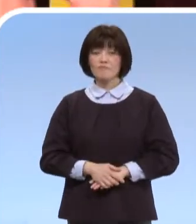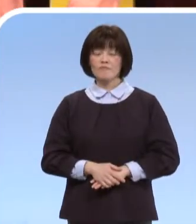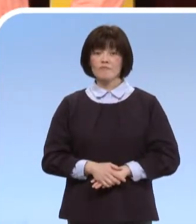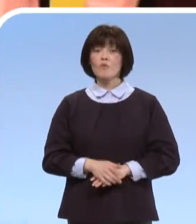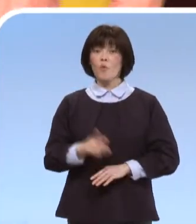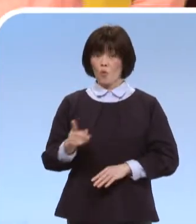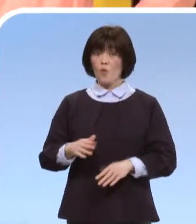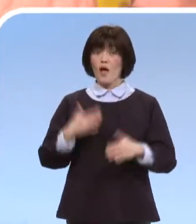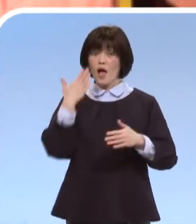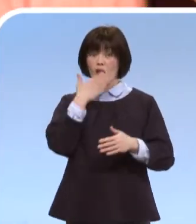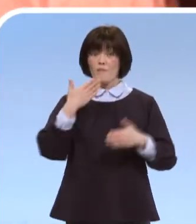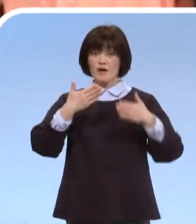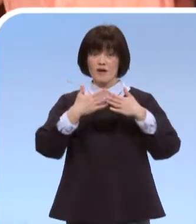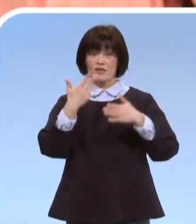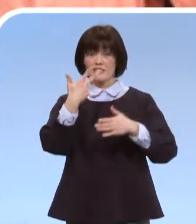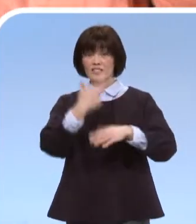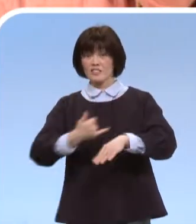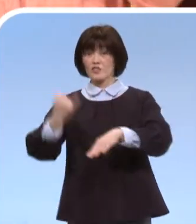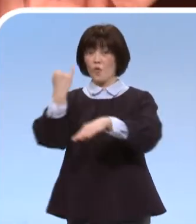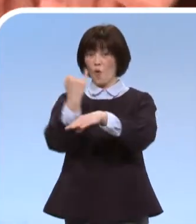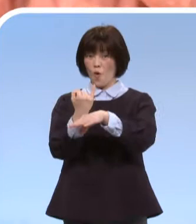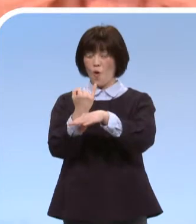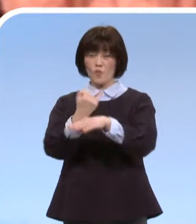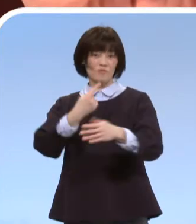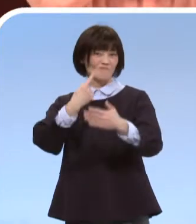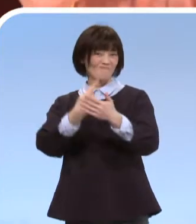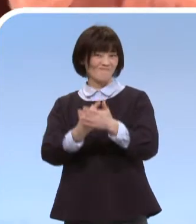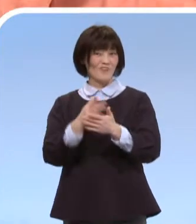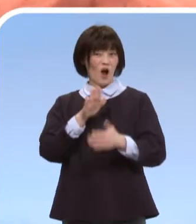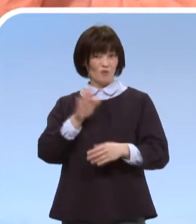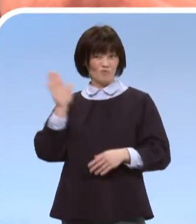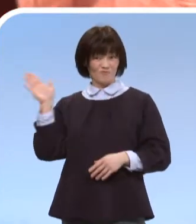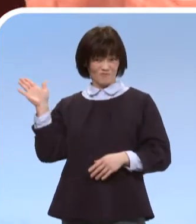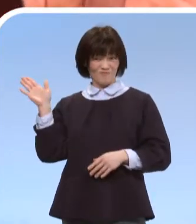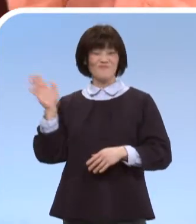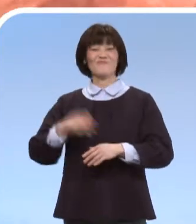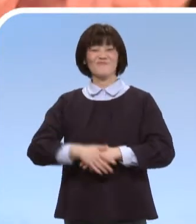イベントには尼崎市長も参加して盛り上げました。